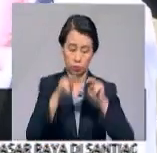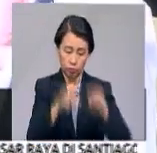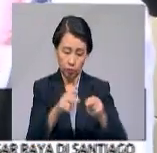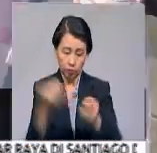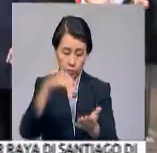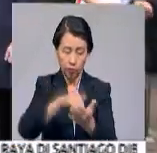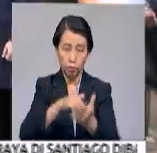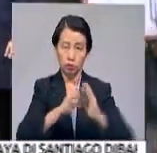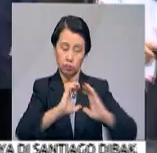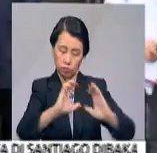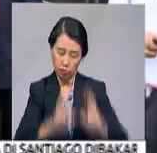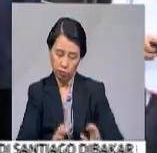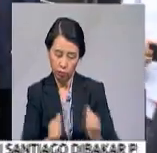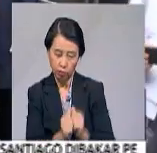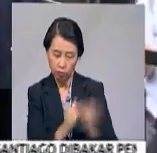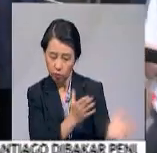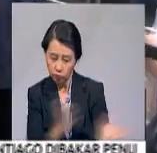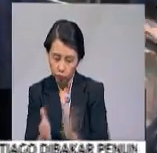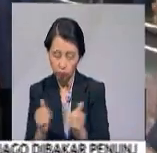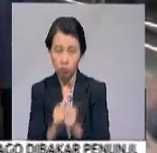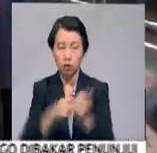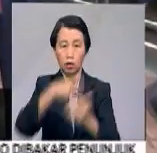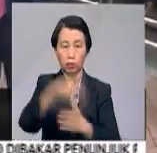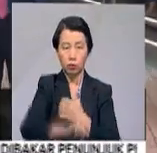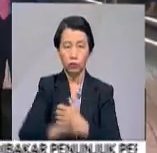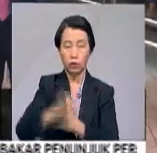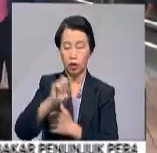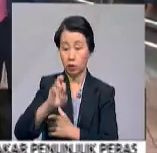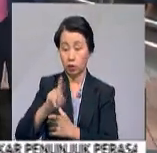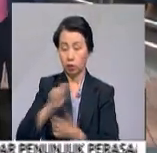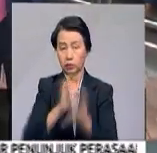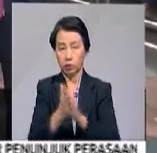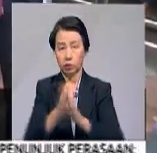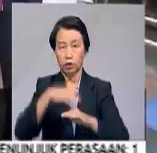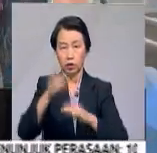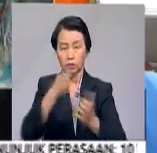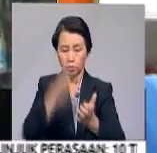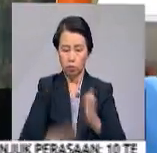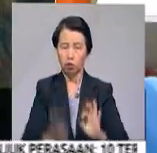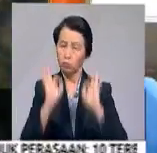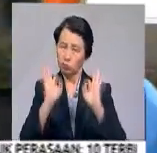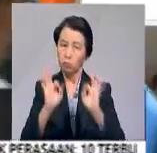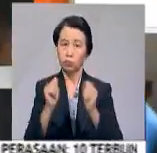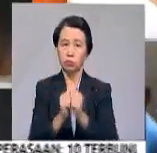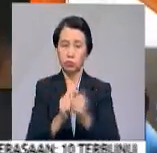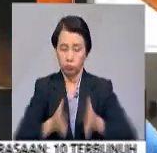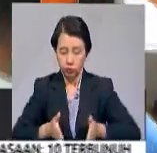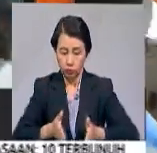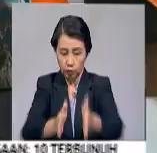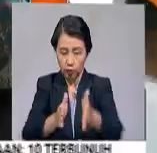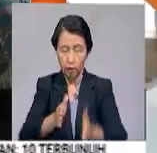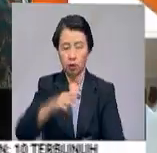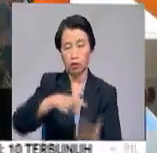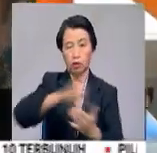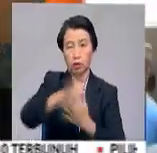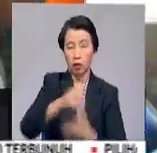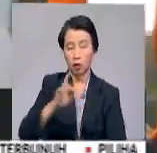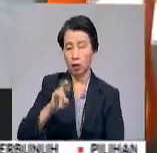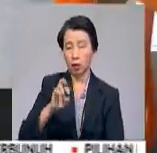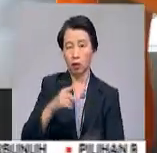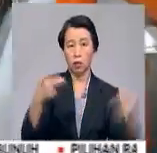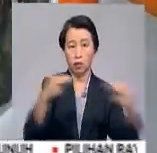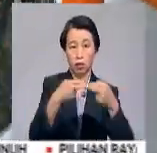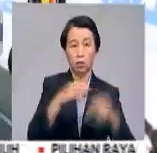semula pendekatan dan struktur projek RTS supaya ia lebih kos-efektif. Laluan projek RTS dijangka menghubungkan